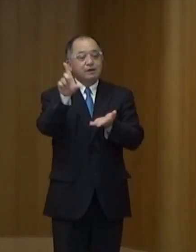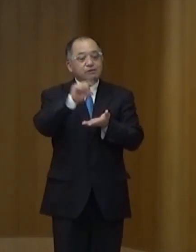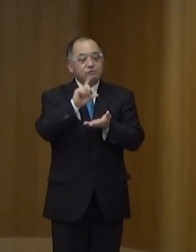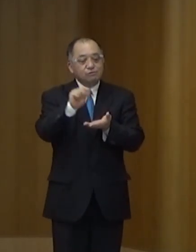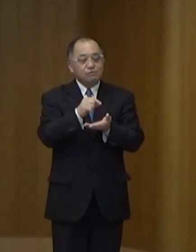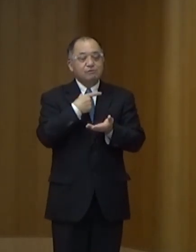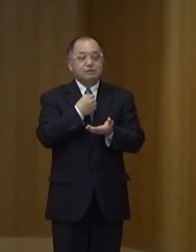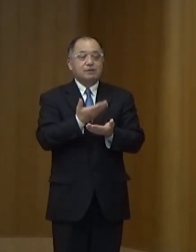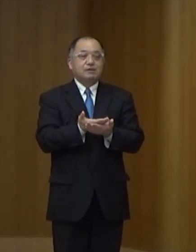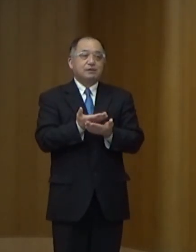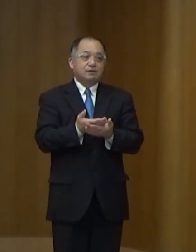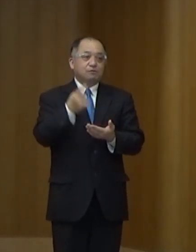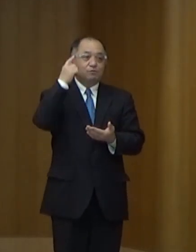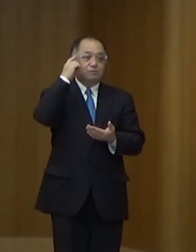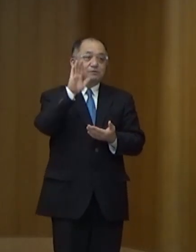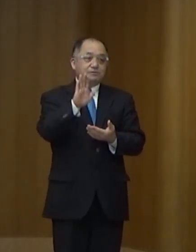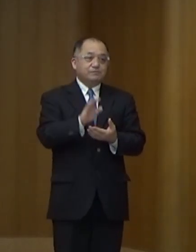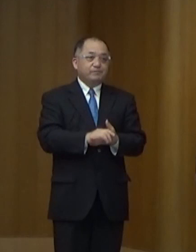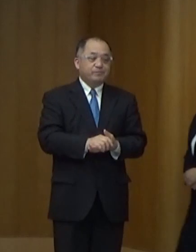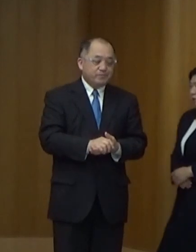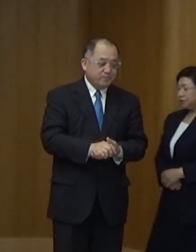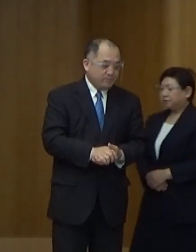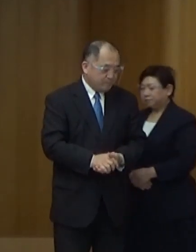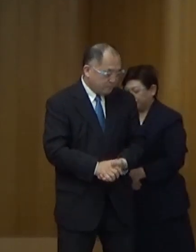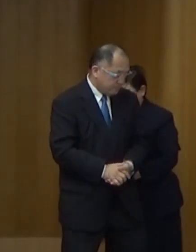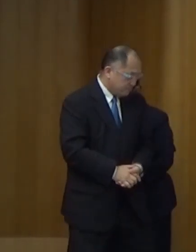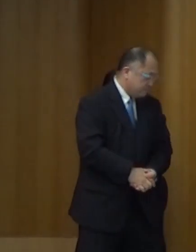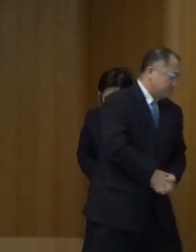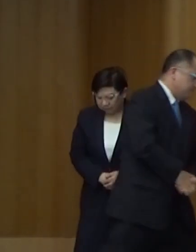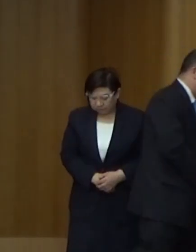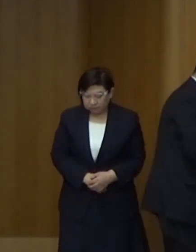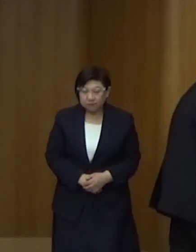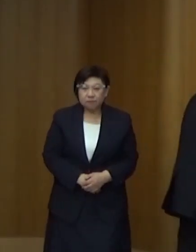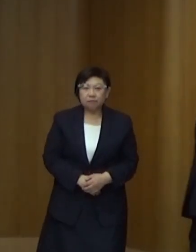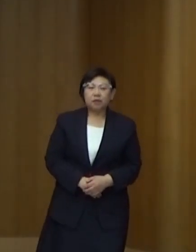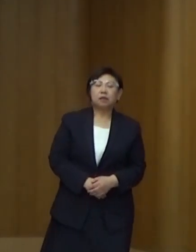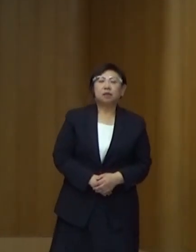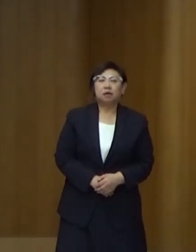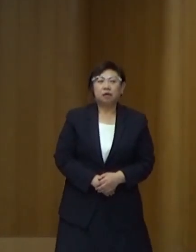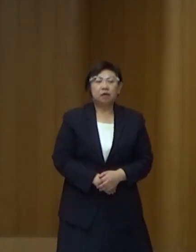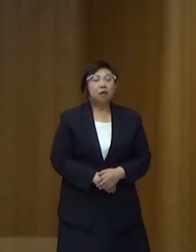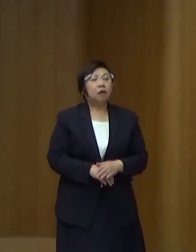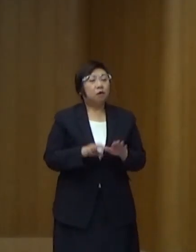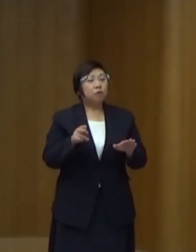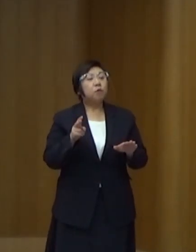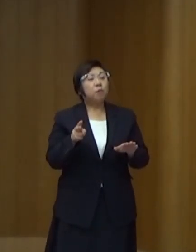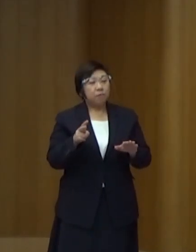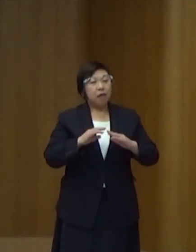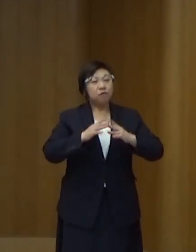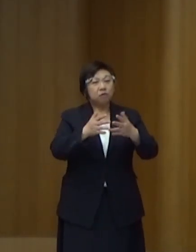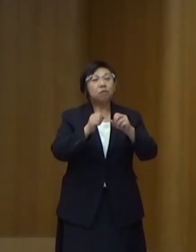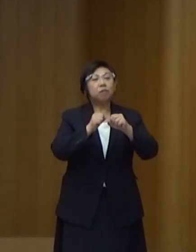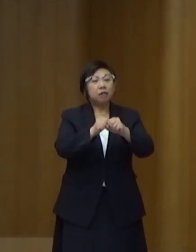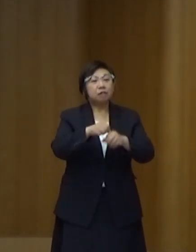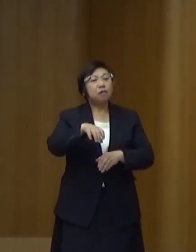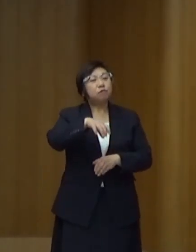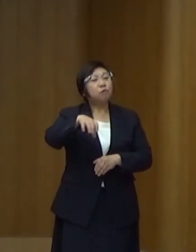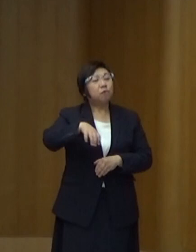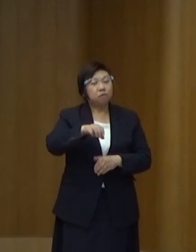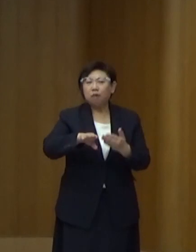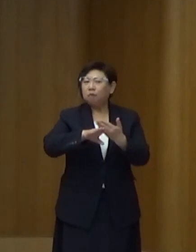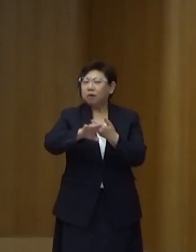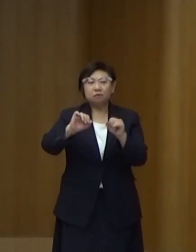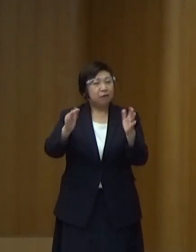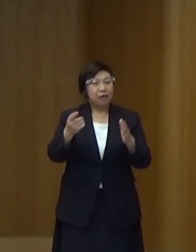用いただければというふうに思っています。そのような取り組みをやっているというところは多分他にないと思ってま